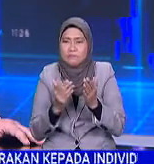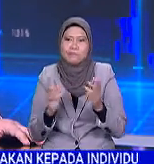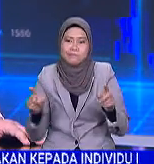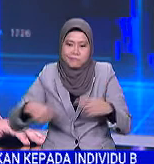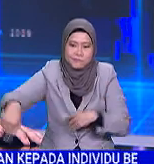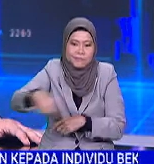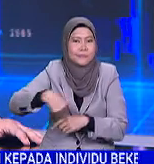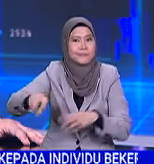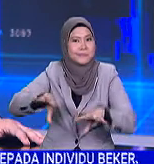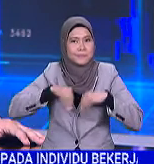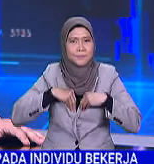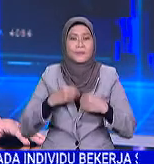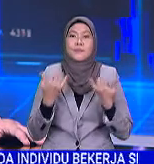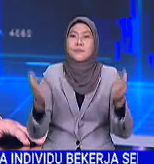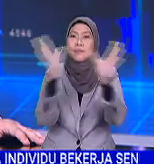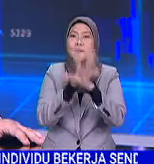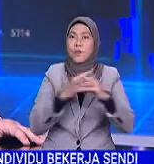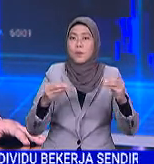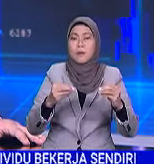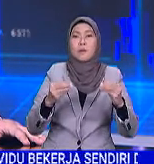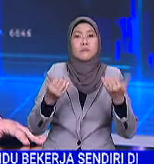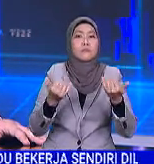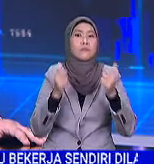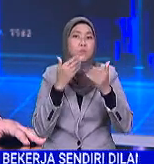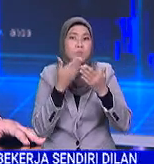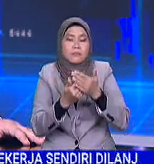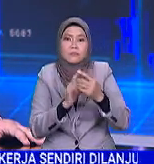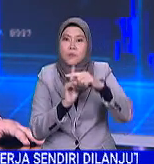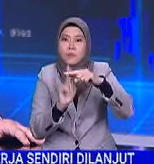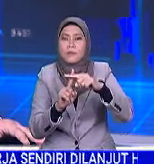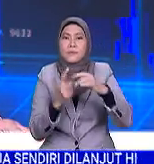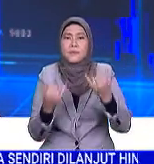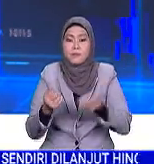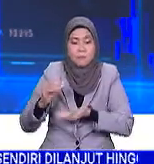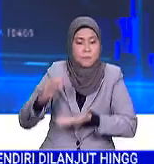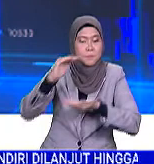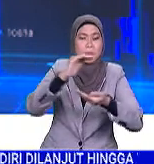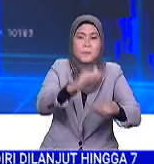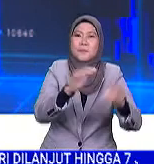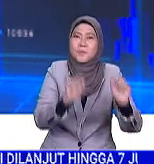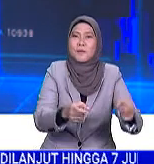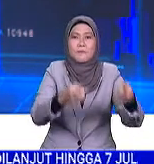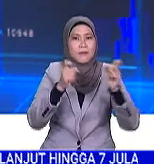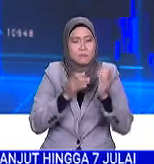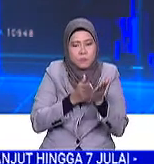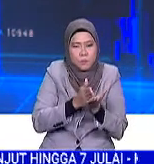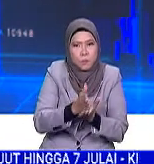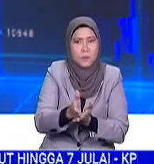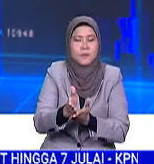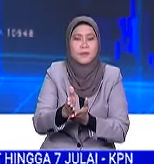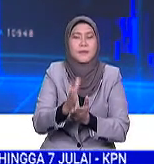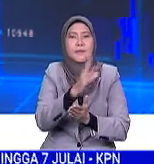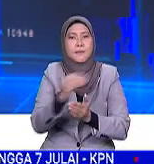Di Sarawak, penduduk di negeri itu menyambut baik dan berharap penyaluran bantuan berkenaan dapat dilaksana secara telus